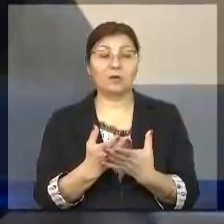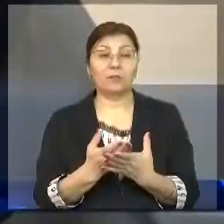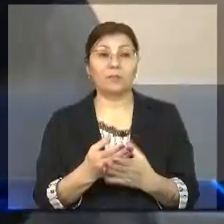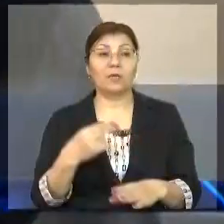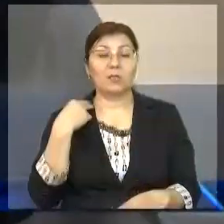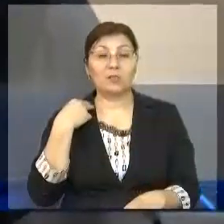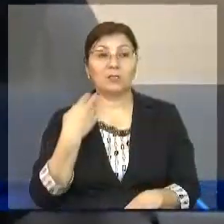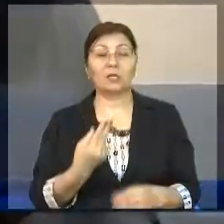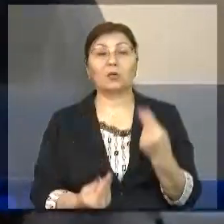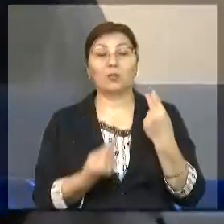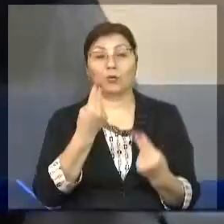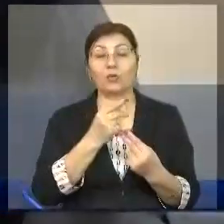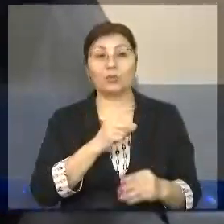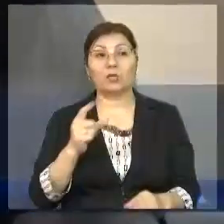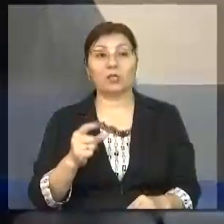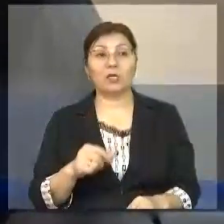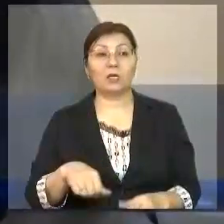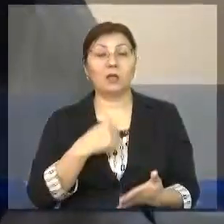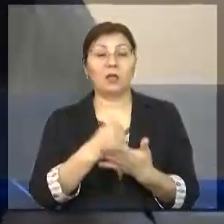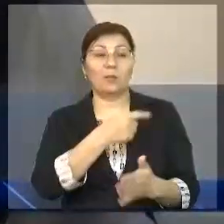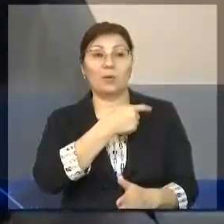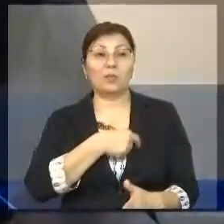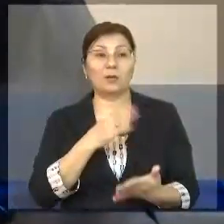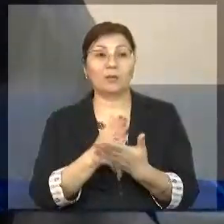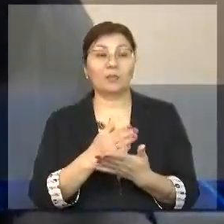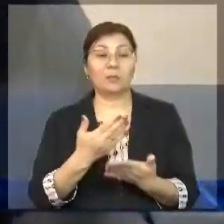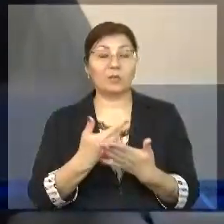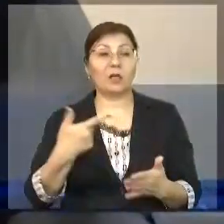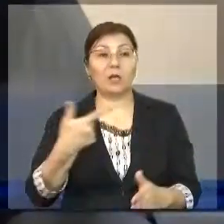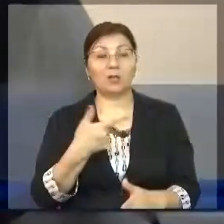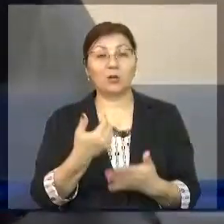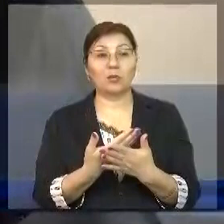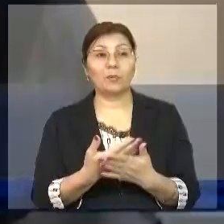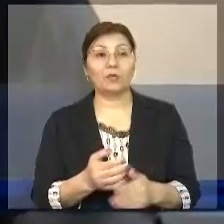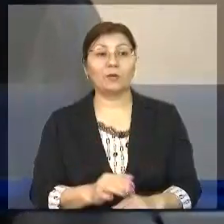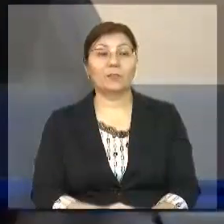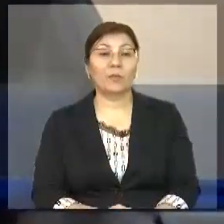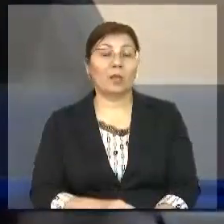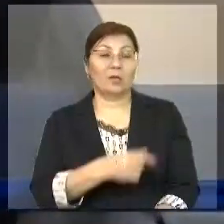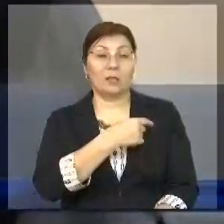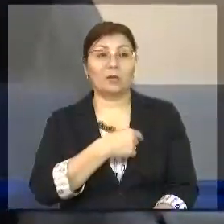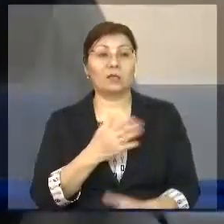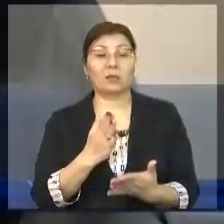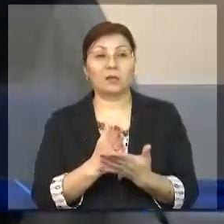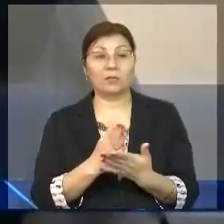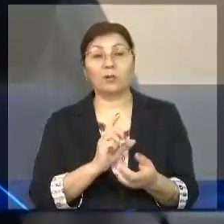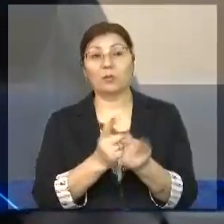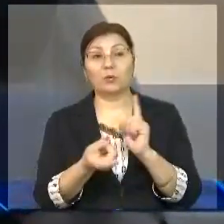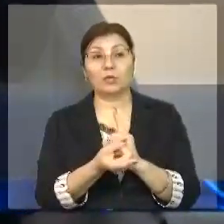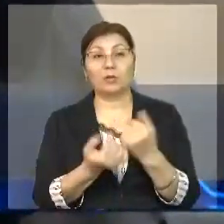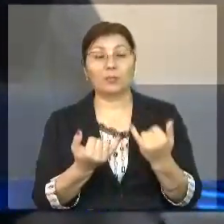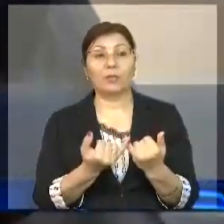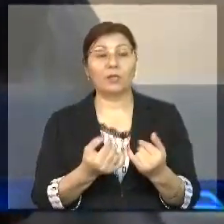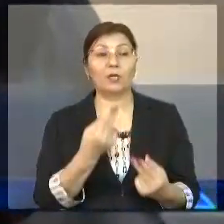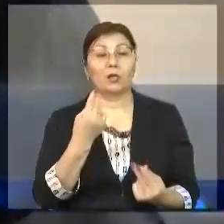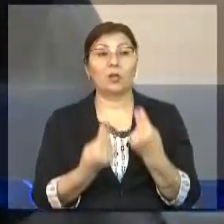шетелден келген ойыншылар, бас бапкерлер, мысалы Атырау командасы бас бапкері Сербиядан келген. Енді биыл енді